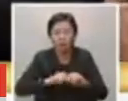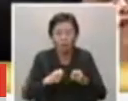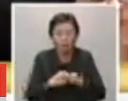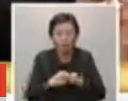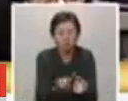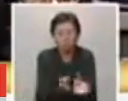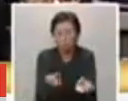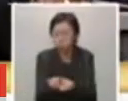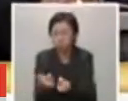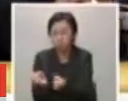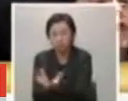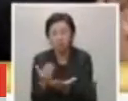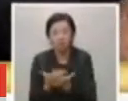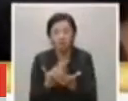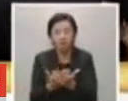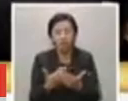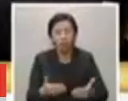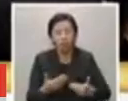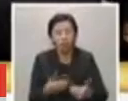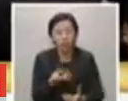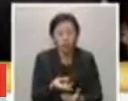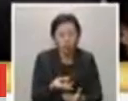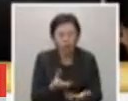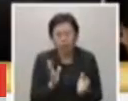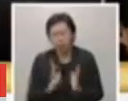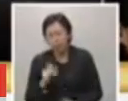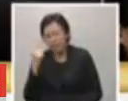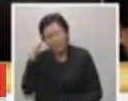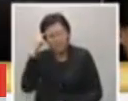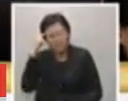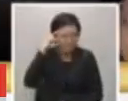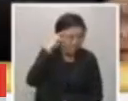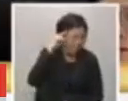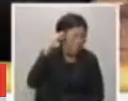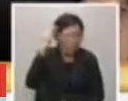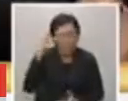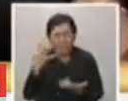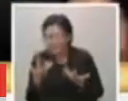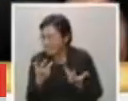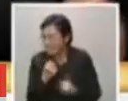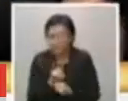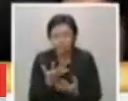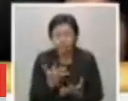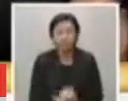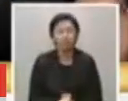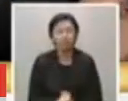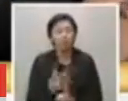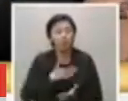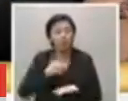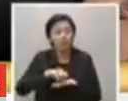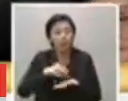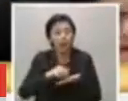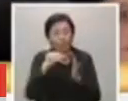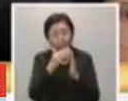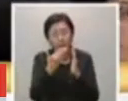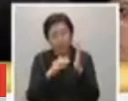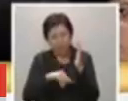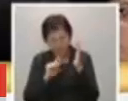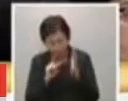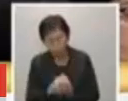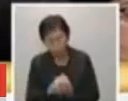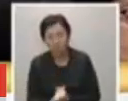มครับรายรับของคนในชาติตกต่ำไม่มีความหวังผมจะคุยให้ท่านฟังในแต่ละภาคภาคการเกษ